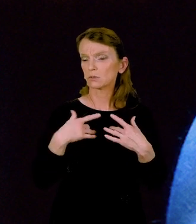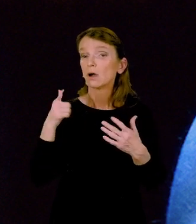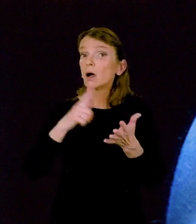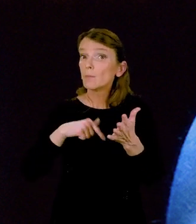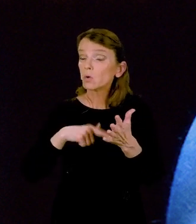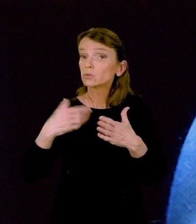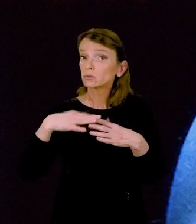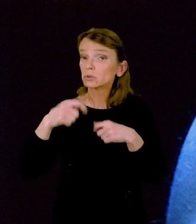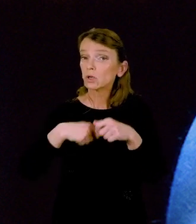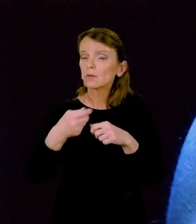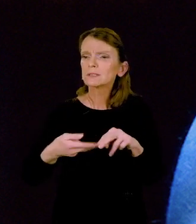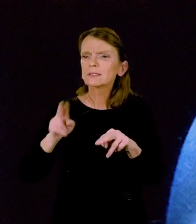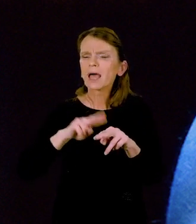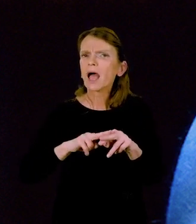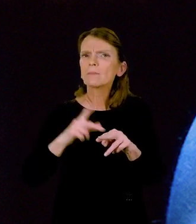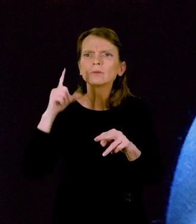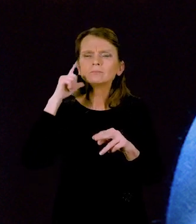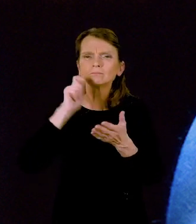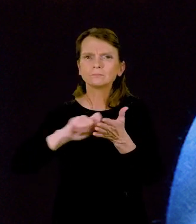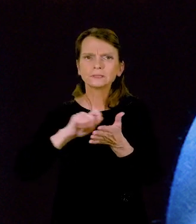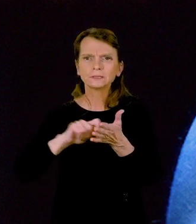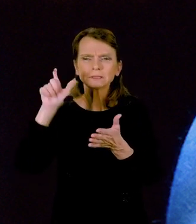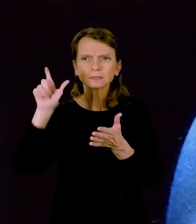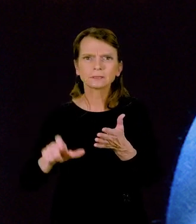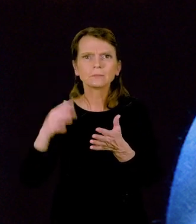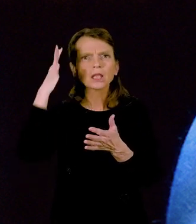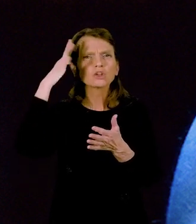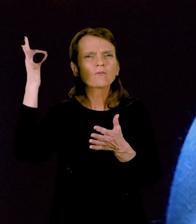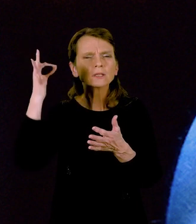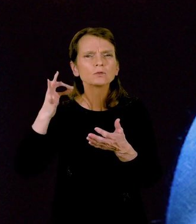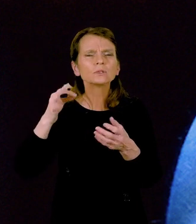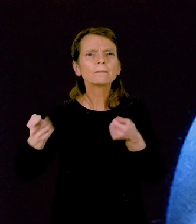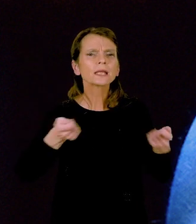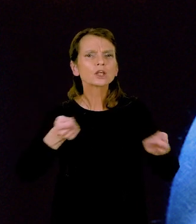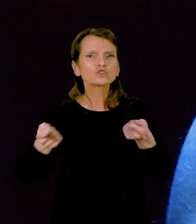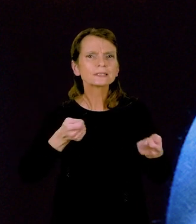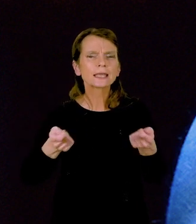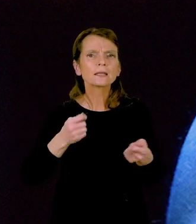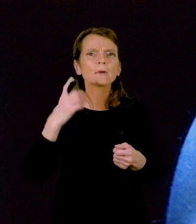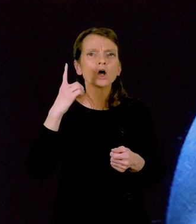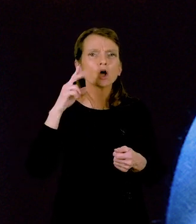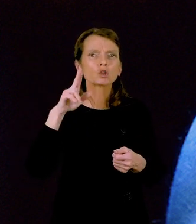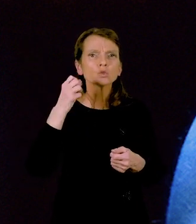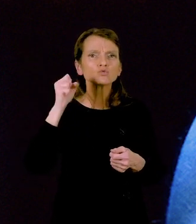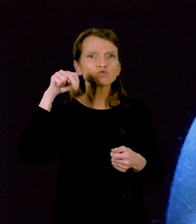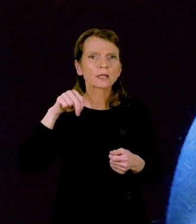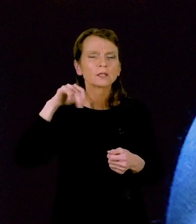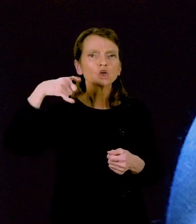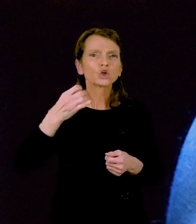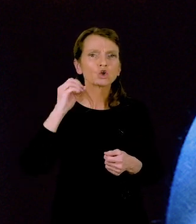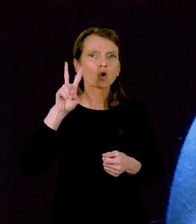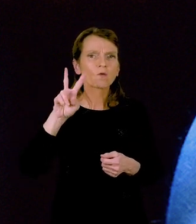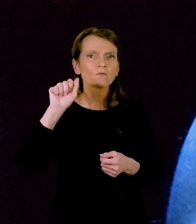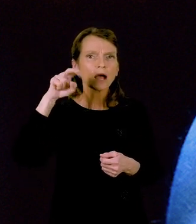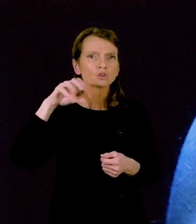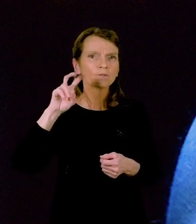je sodeloval z najbolj prelomnim dramskim piscem in inovativnim režiserjem Dušanom Jovanovičem, ki je bil